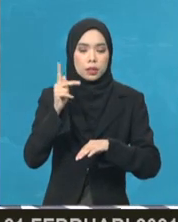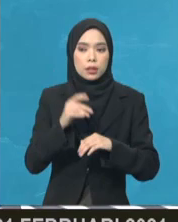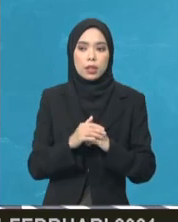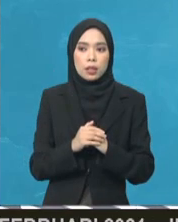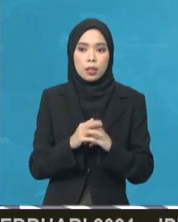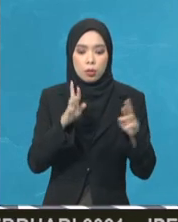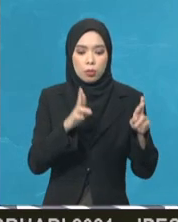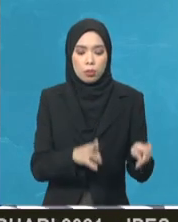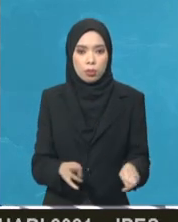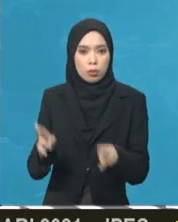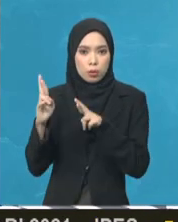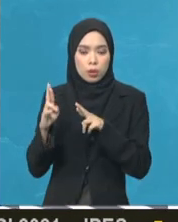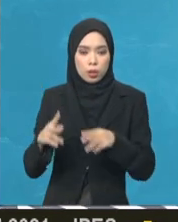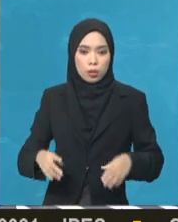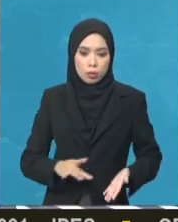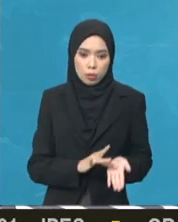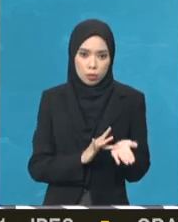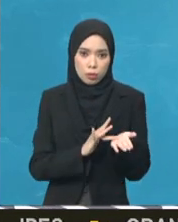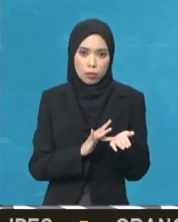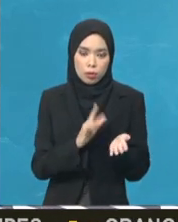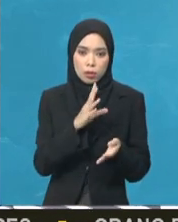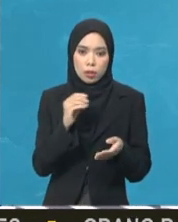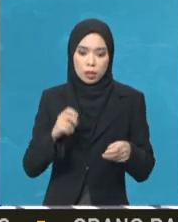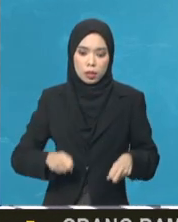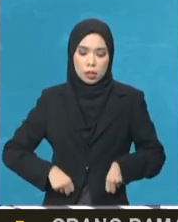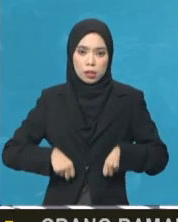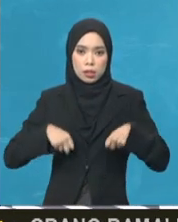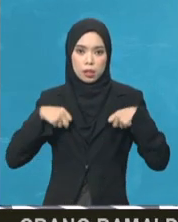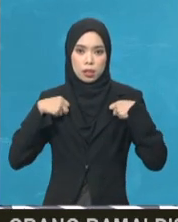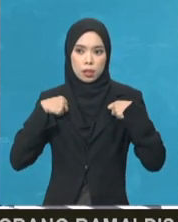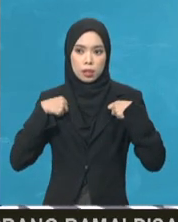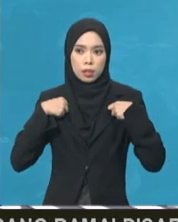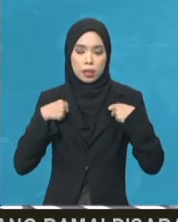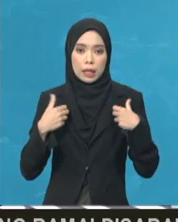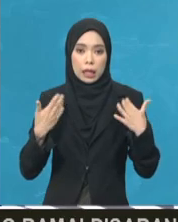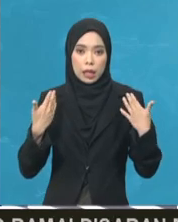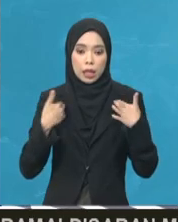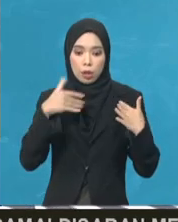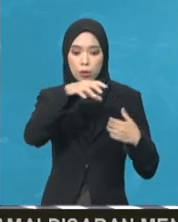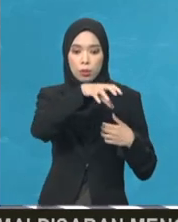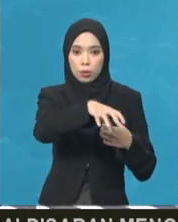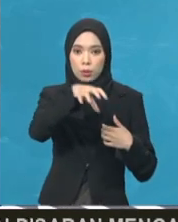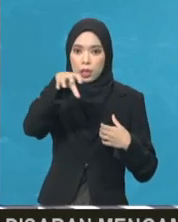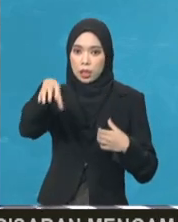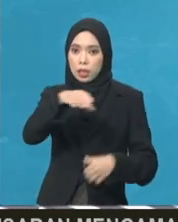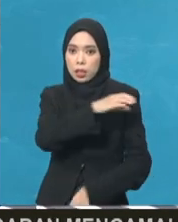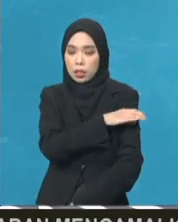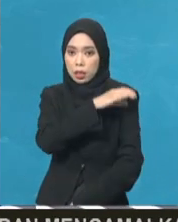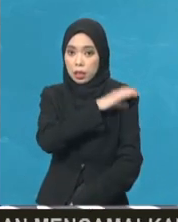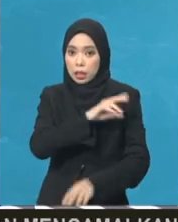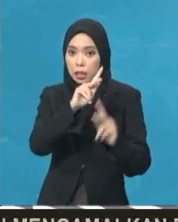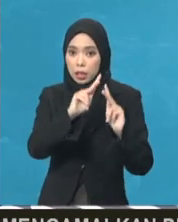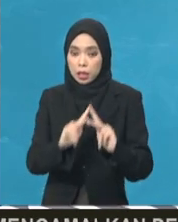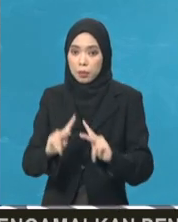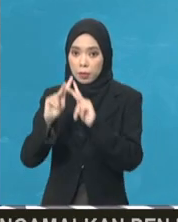perbuatan adalah kami akan menyediakan Static dedek yang seperti yang di belakang ane pake macam perbuatan